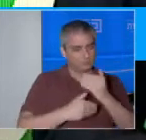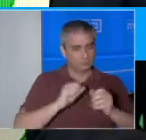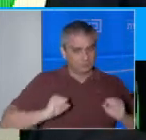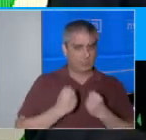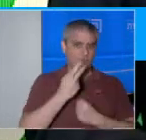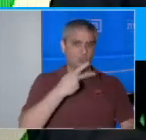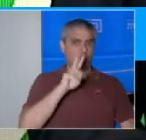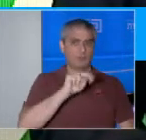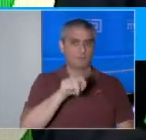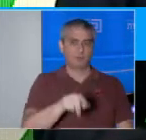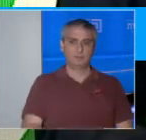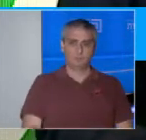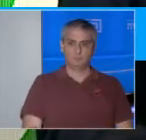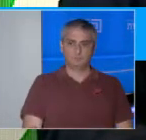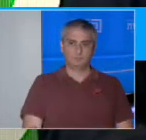אקטיבי בנושא הזה?